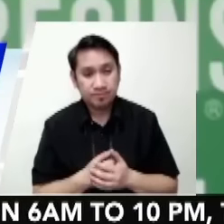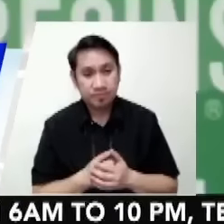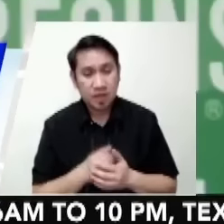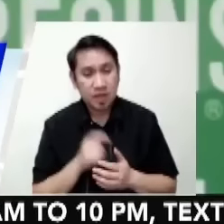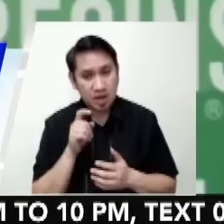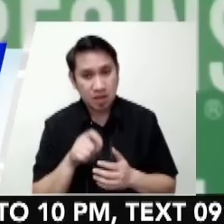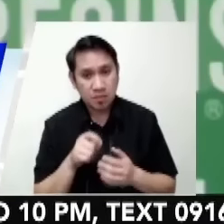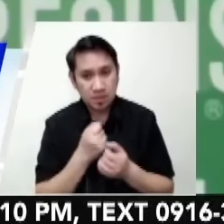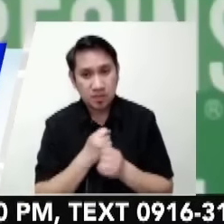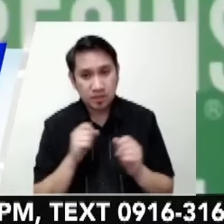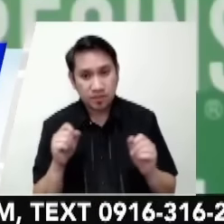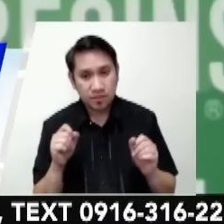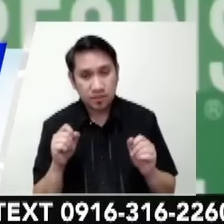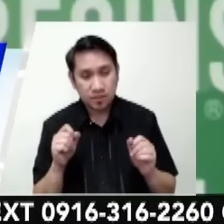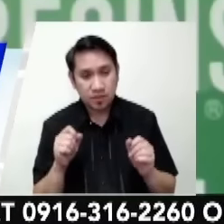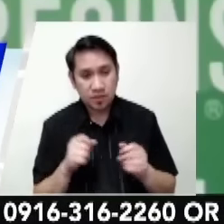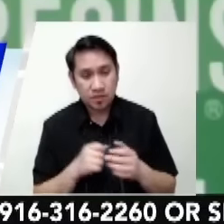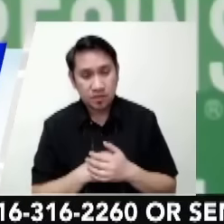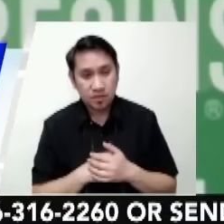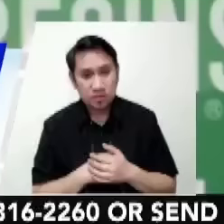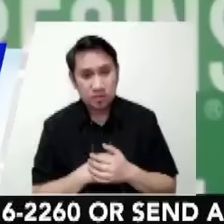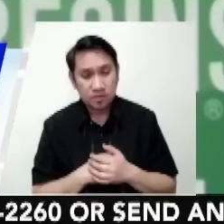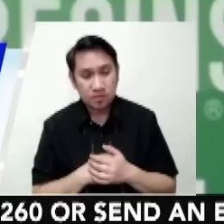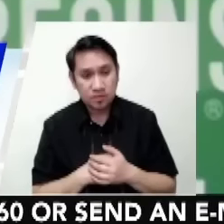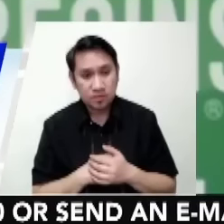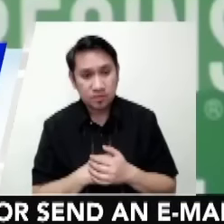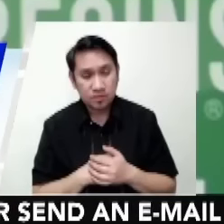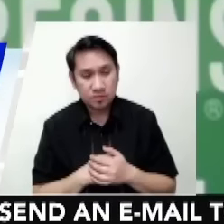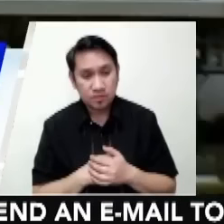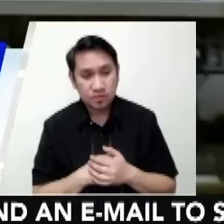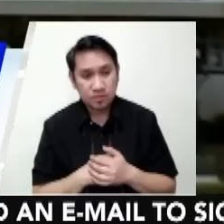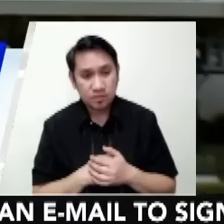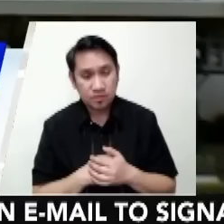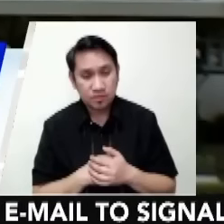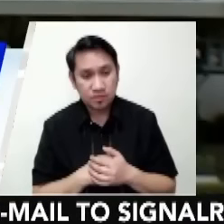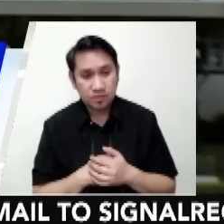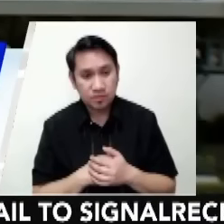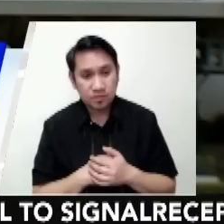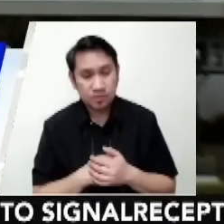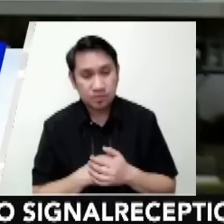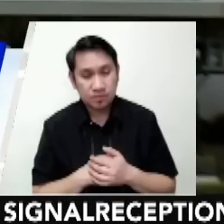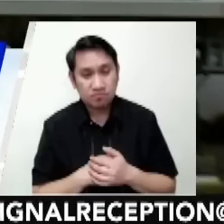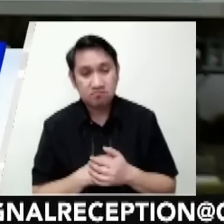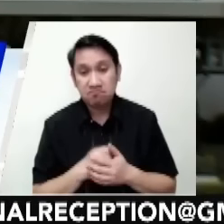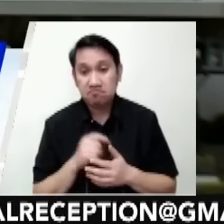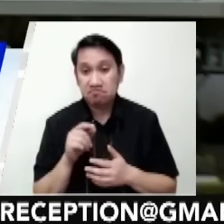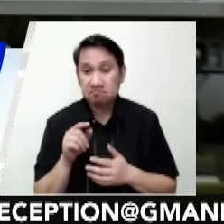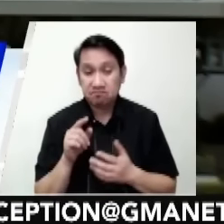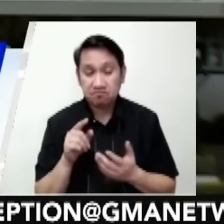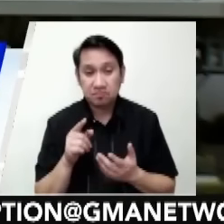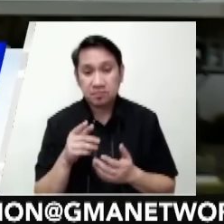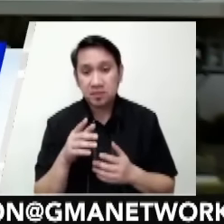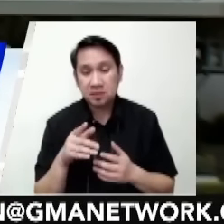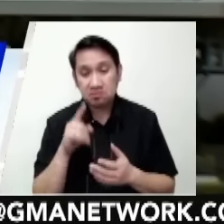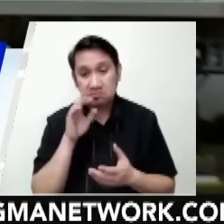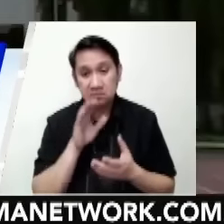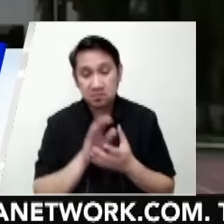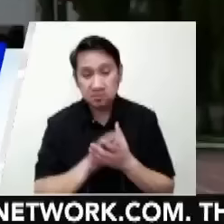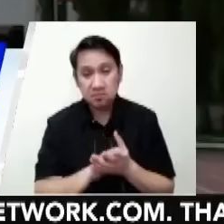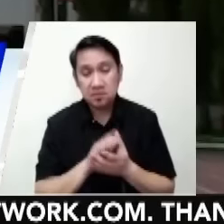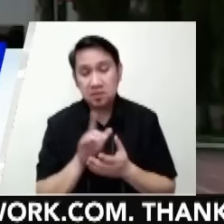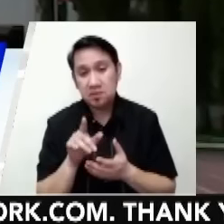harassment. Kung pwede nilang gawin yan, they can also do it to the Sierra Madre. Naniniwala din daw si De Castro na ang pananahimik ng